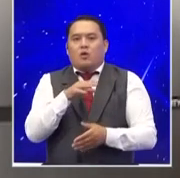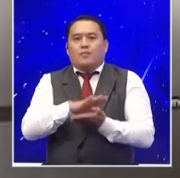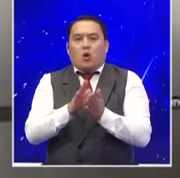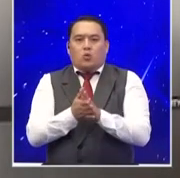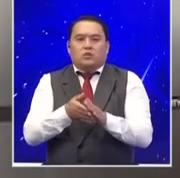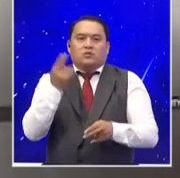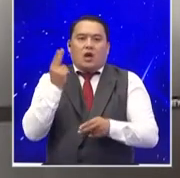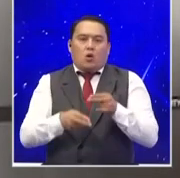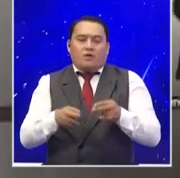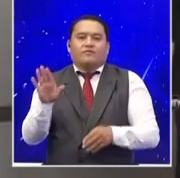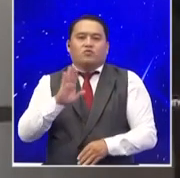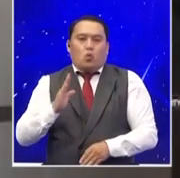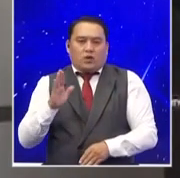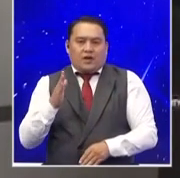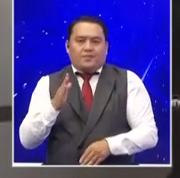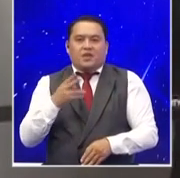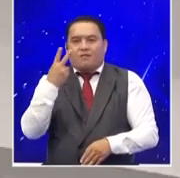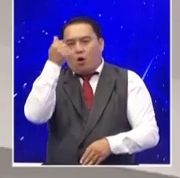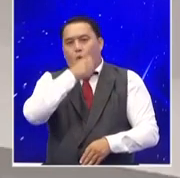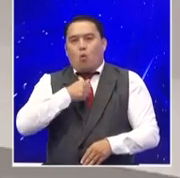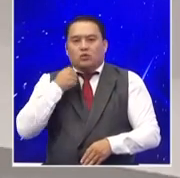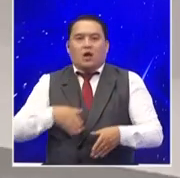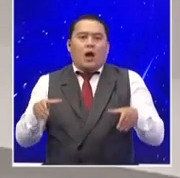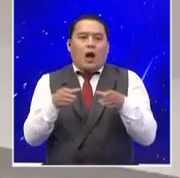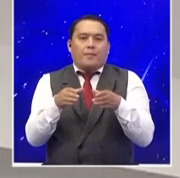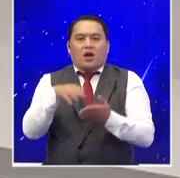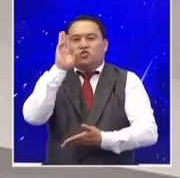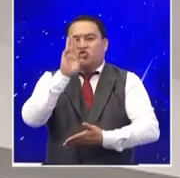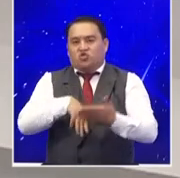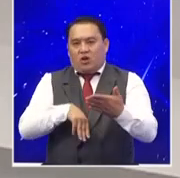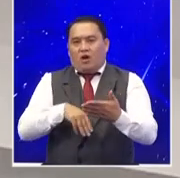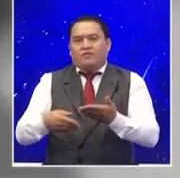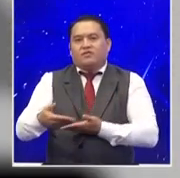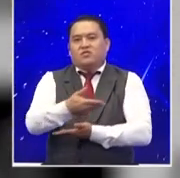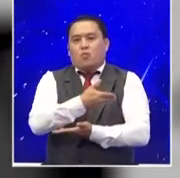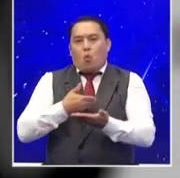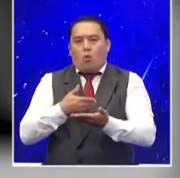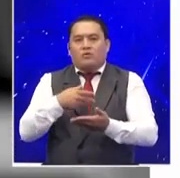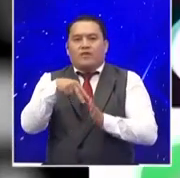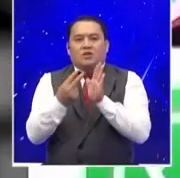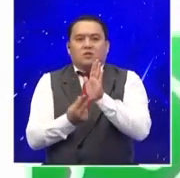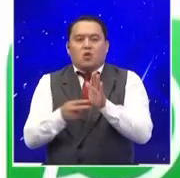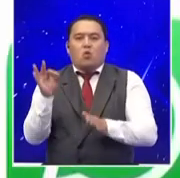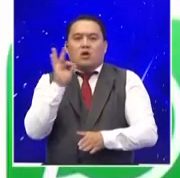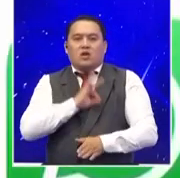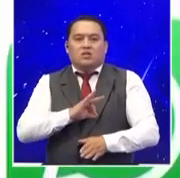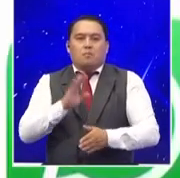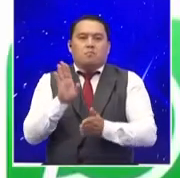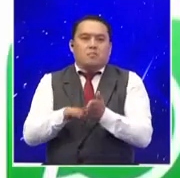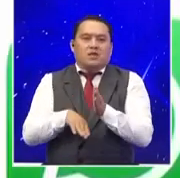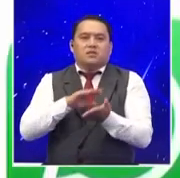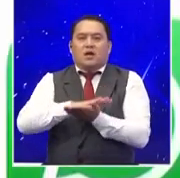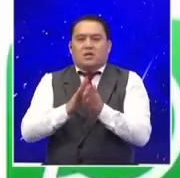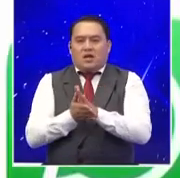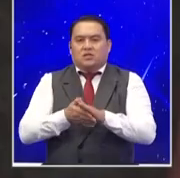ультиматума истекает уже во вторник. 2 года назад китайскую компанию отштрафовали за сбор данных о несовершеннолетних пользователях без согласия их